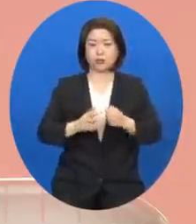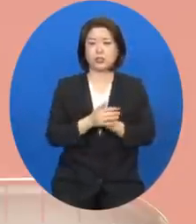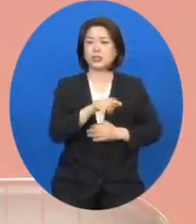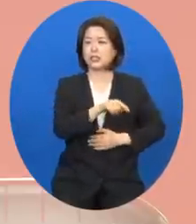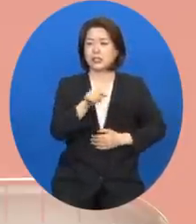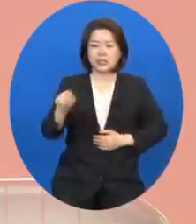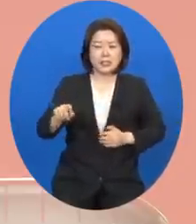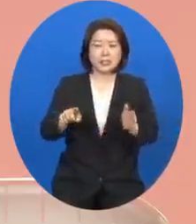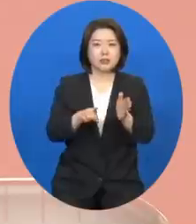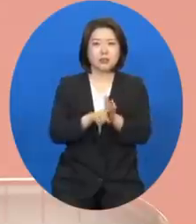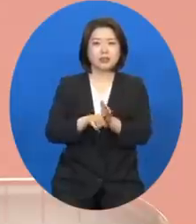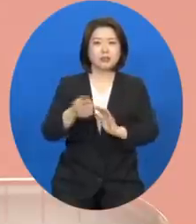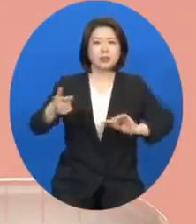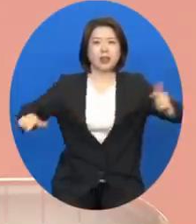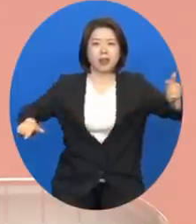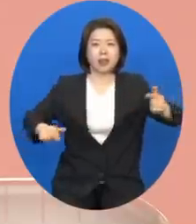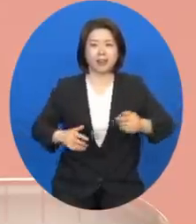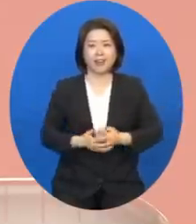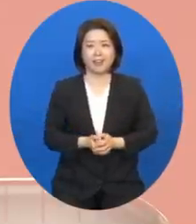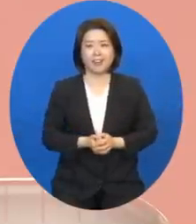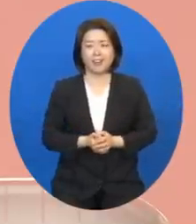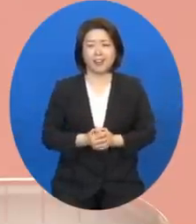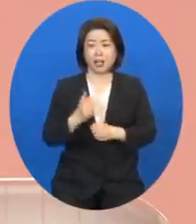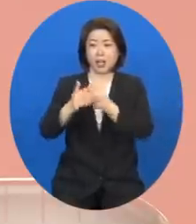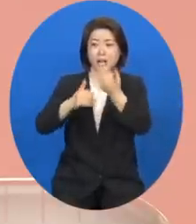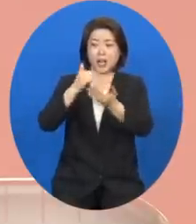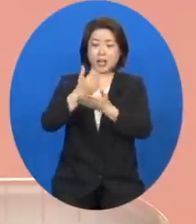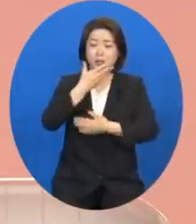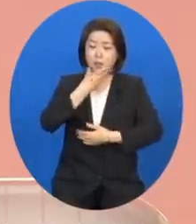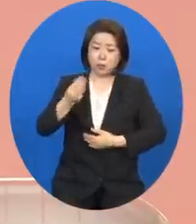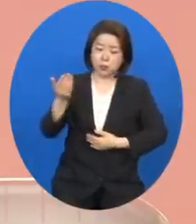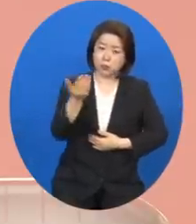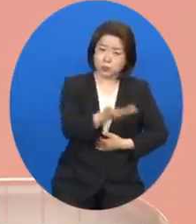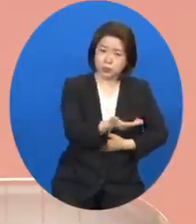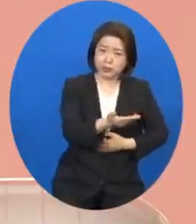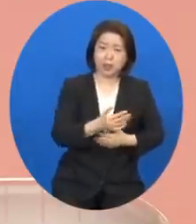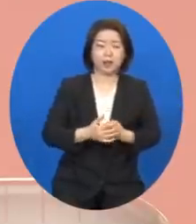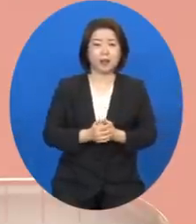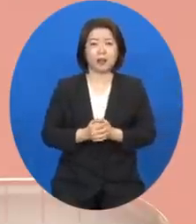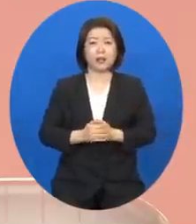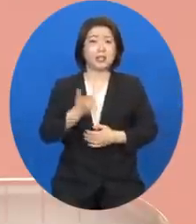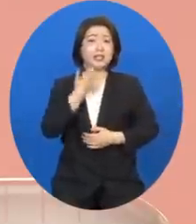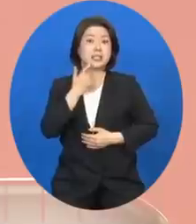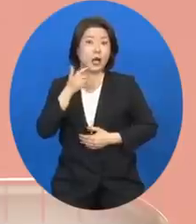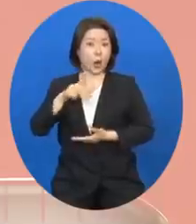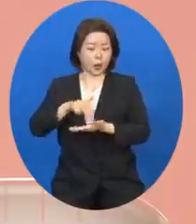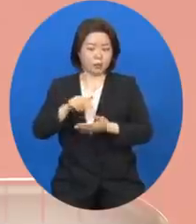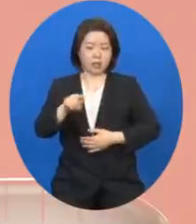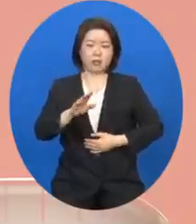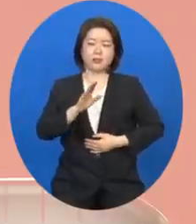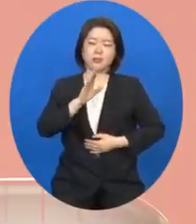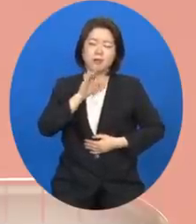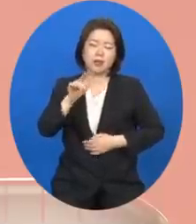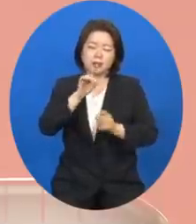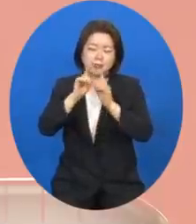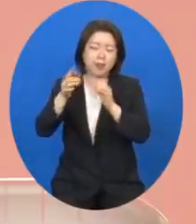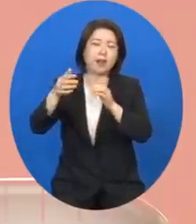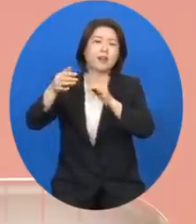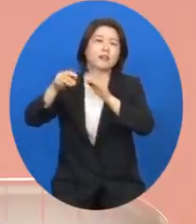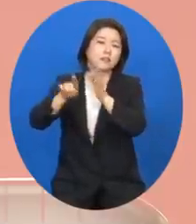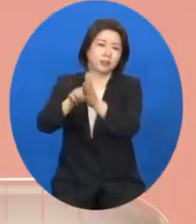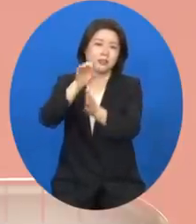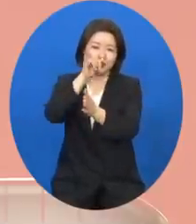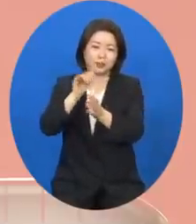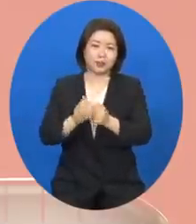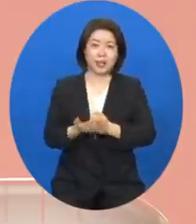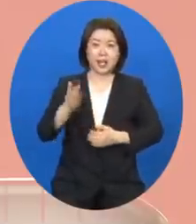믿음이 달랐습니다. 하나님께서 복을 주신다. 야곱은 정말 믿었습니다. 근데